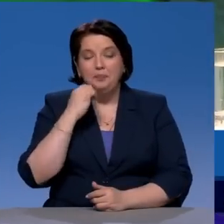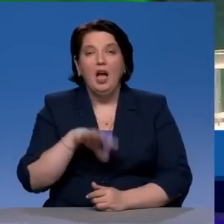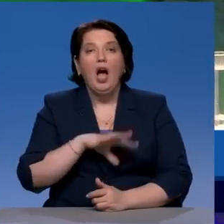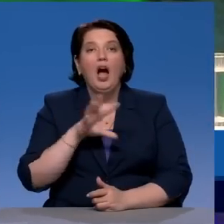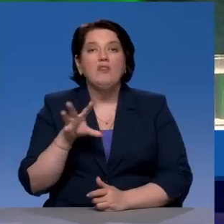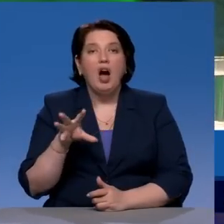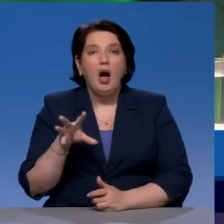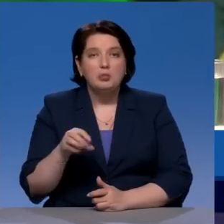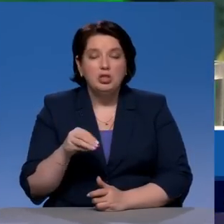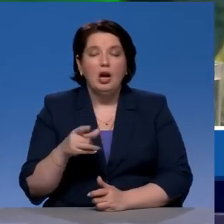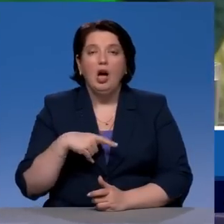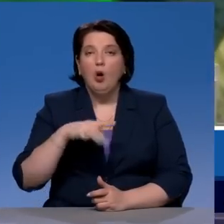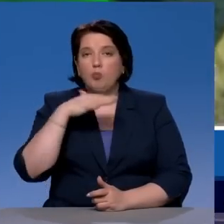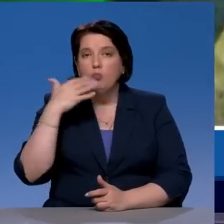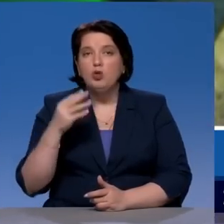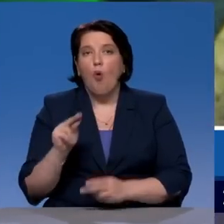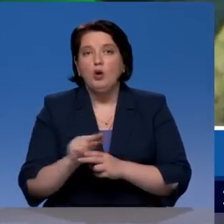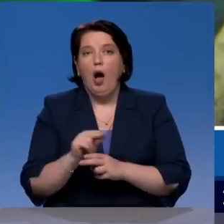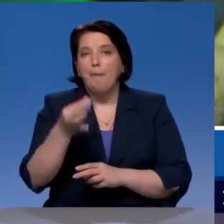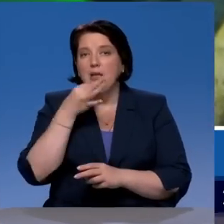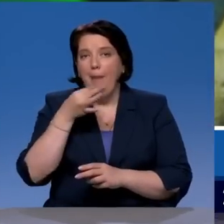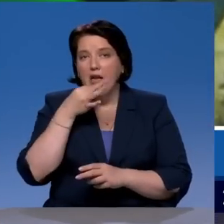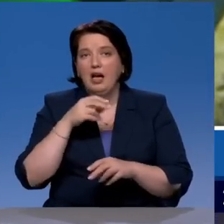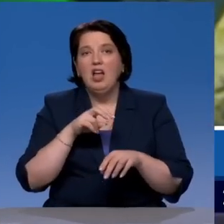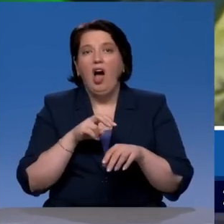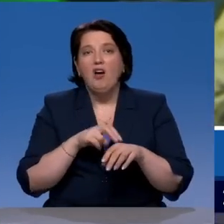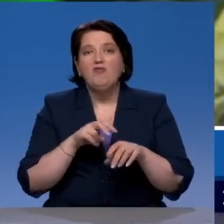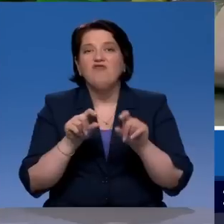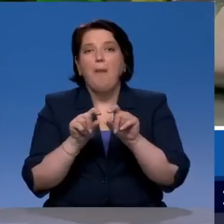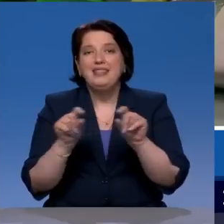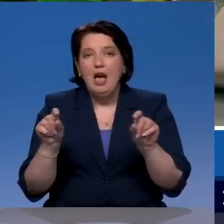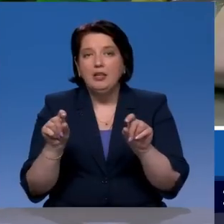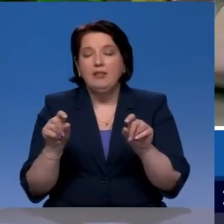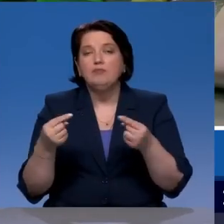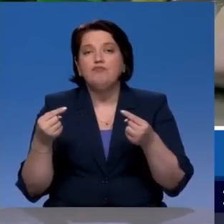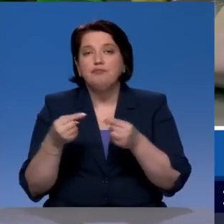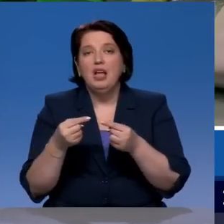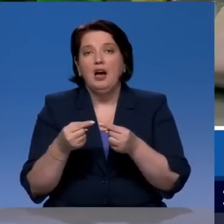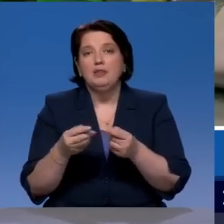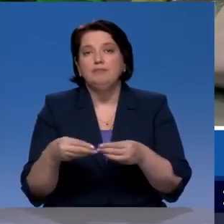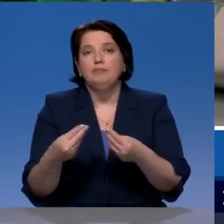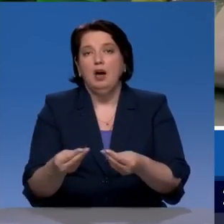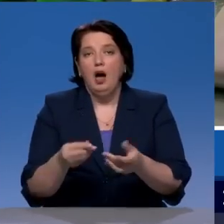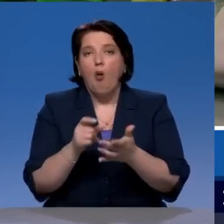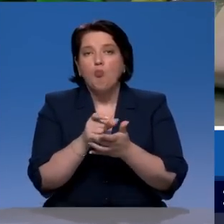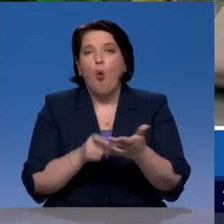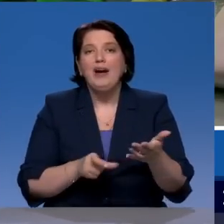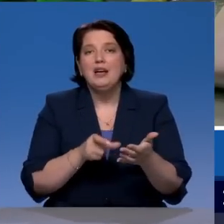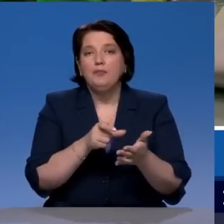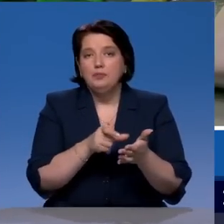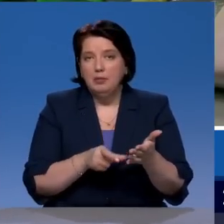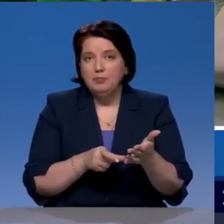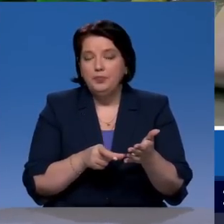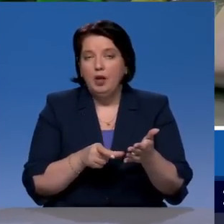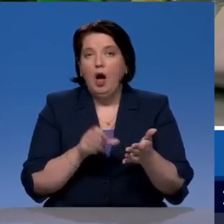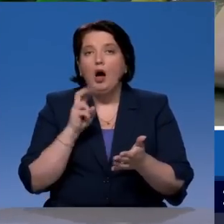получается, у нас же большинство препаратов в аптеках это как раз рецептурные лекарства. Как жить по новым правилам? Да, ну на самом